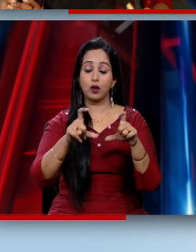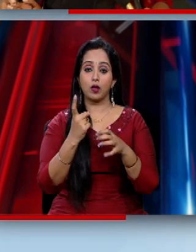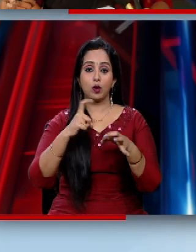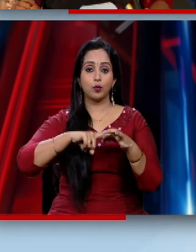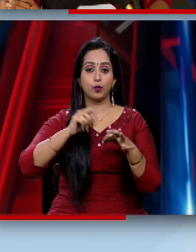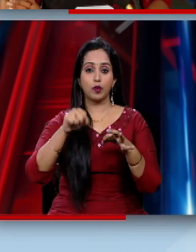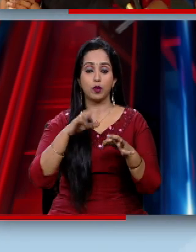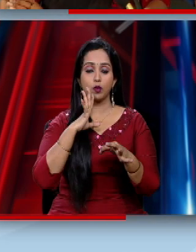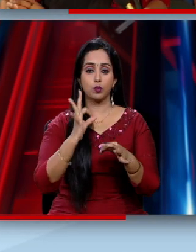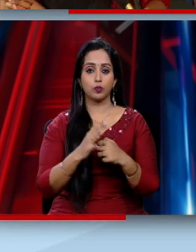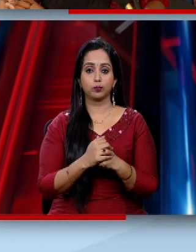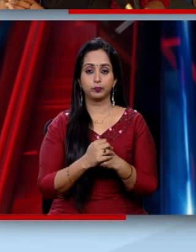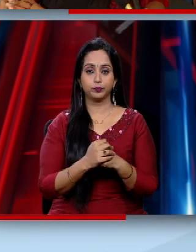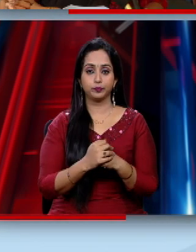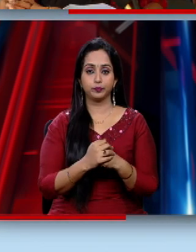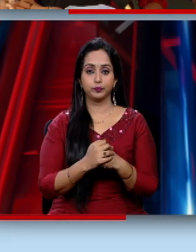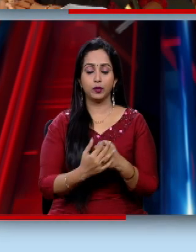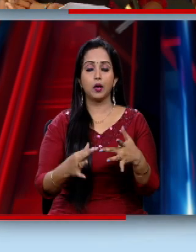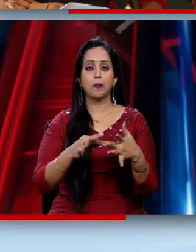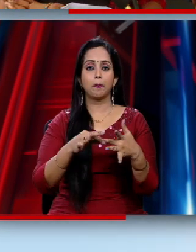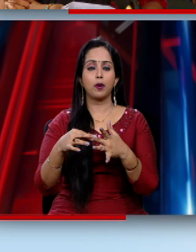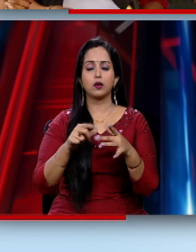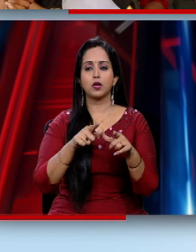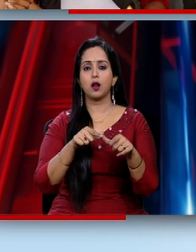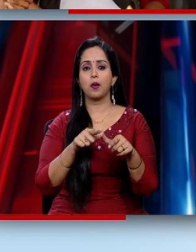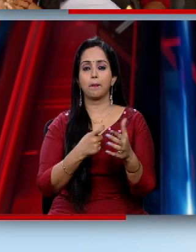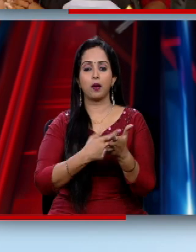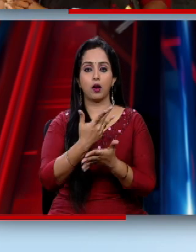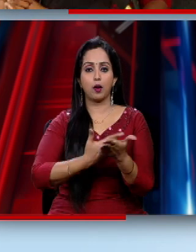ഉറപ്പുവരുത്തും. കമ്മീഷൻ റിപ്പോർട്ട് പരിശോധിച്ച്